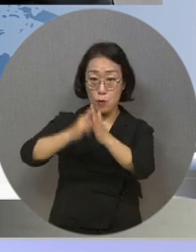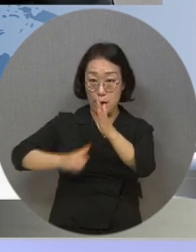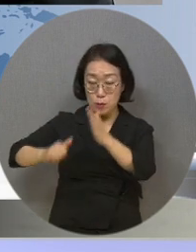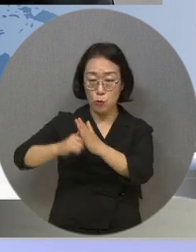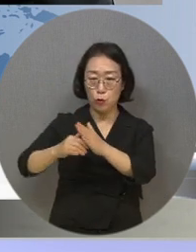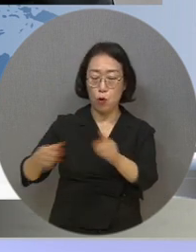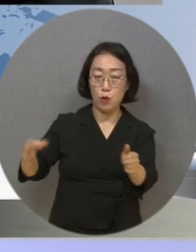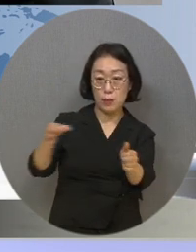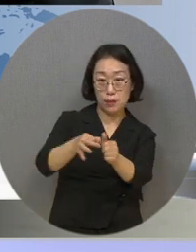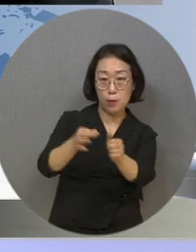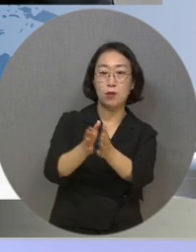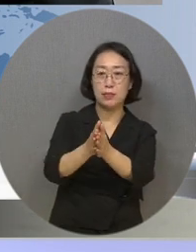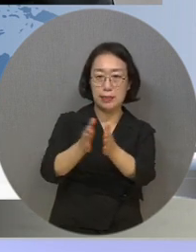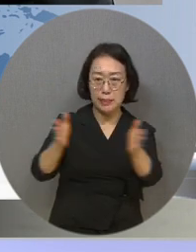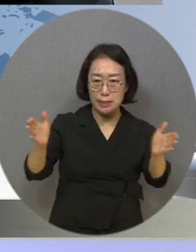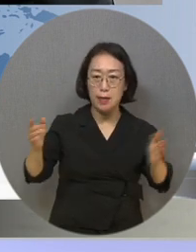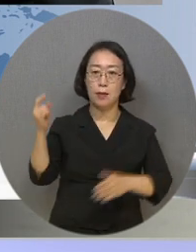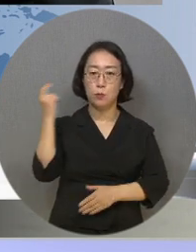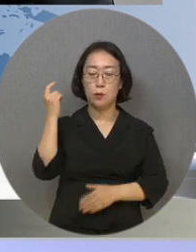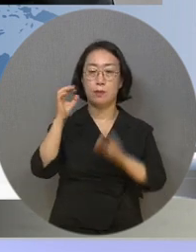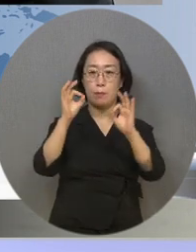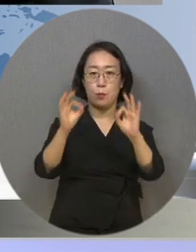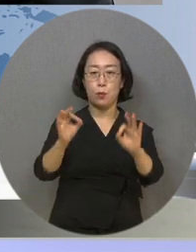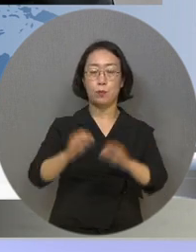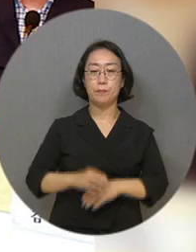것으로 예상되는데요. 정희현 기자입니다.